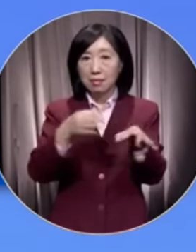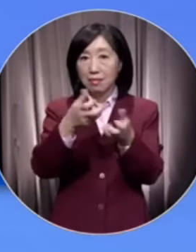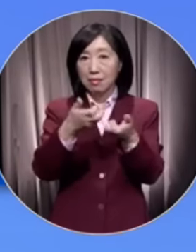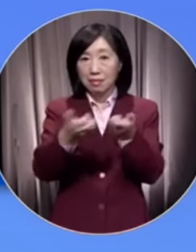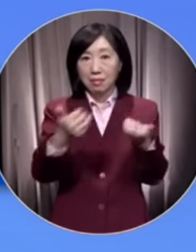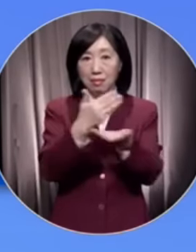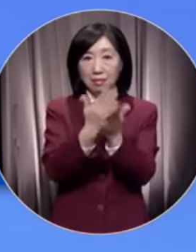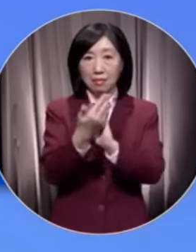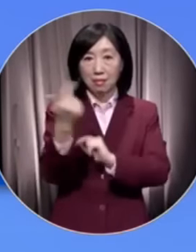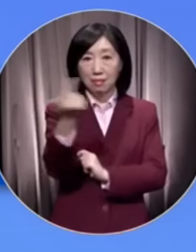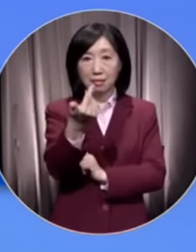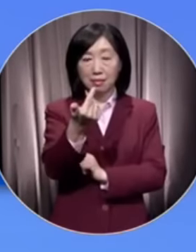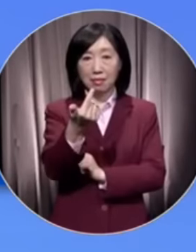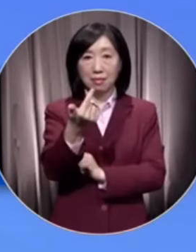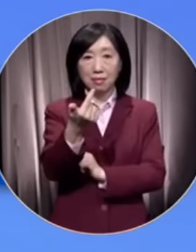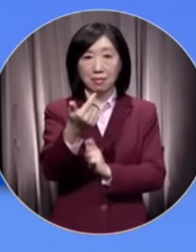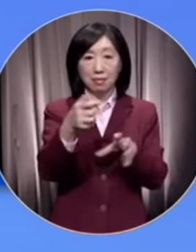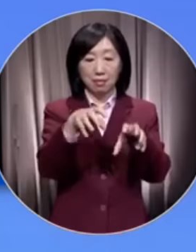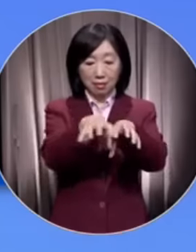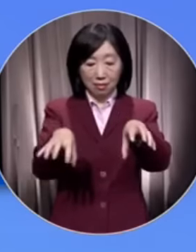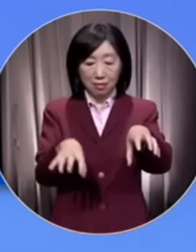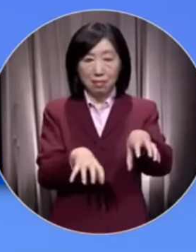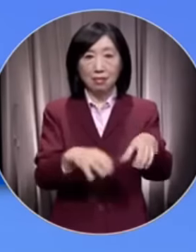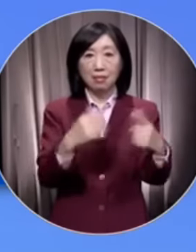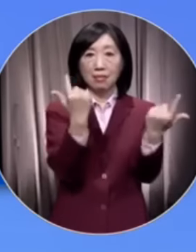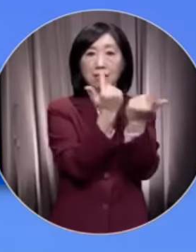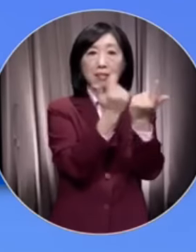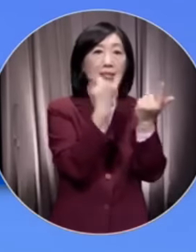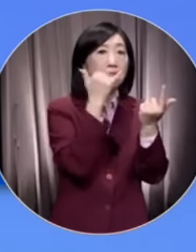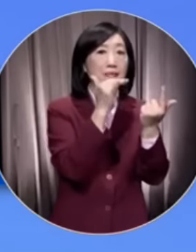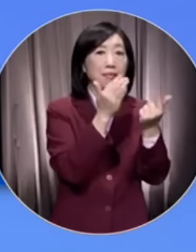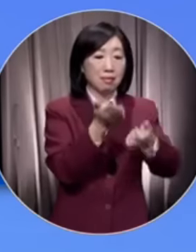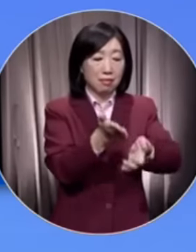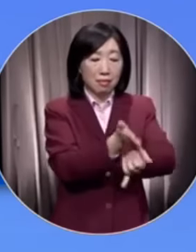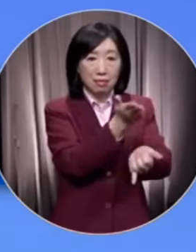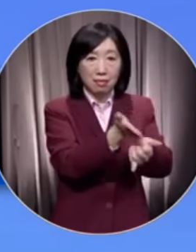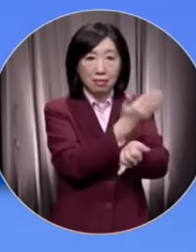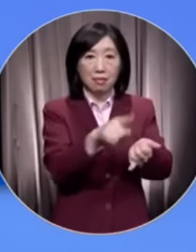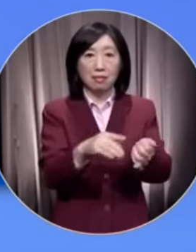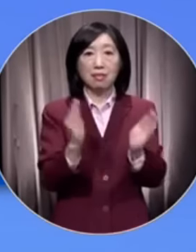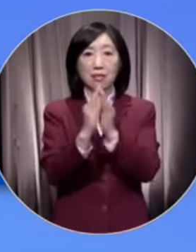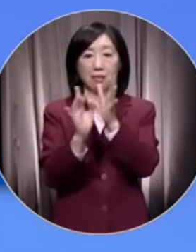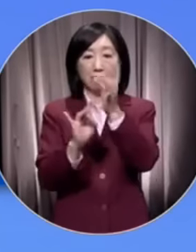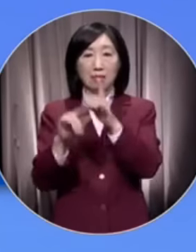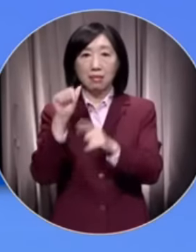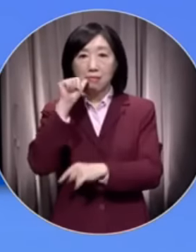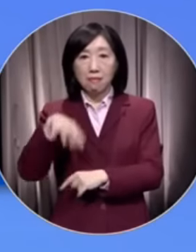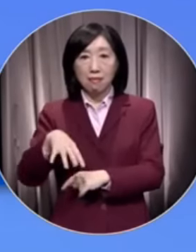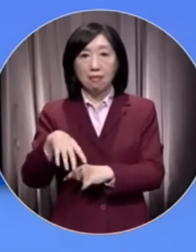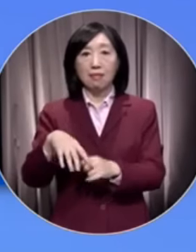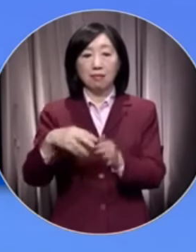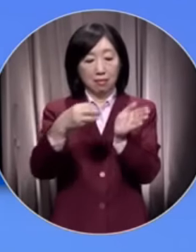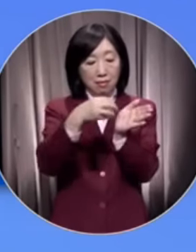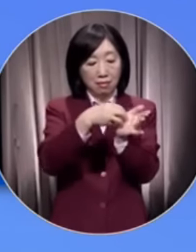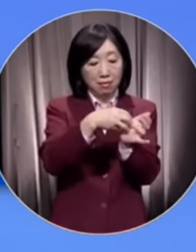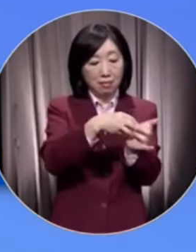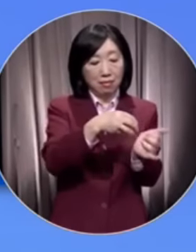成6大的区块，北北基是一块，桃竹苗成为台湾的